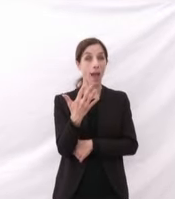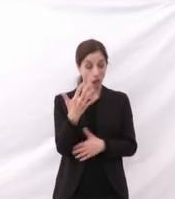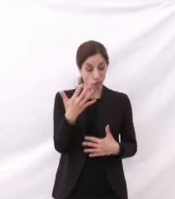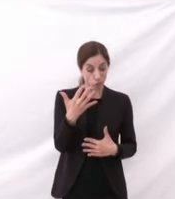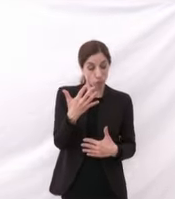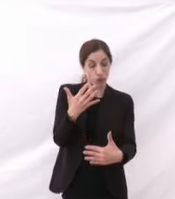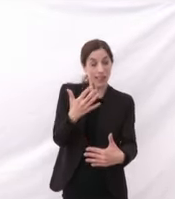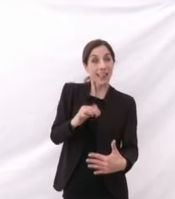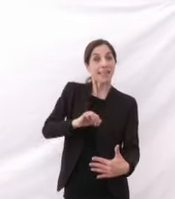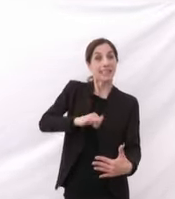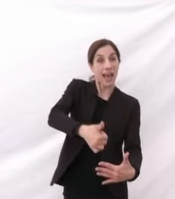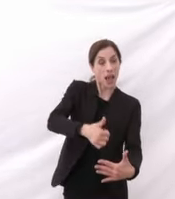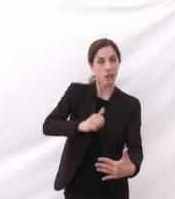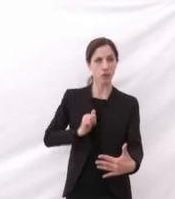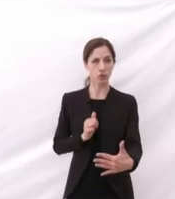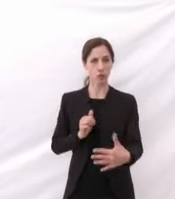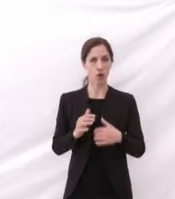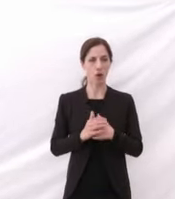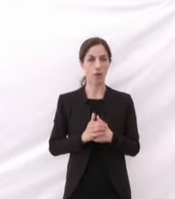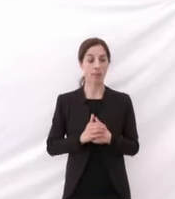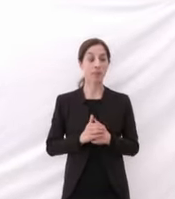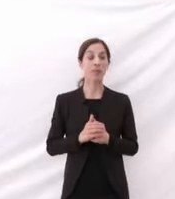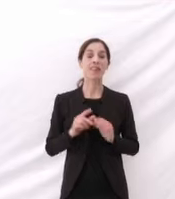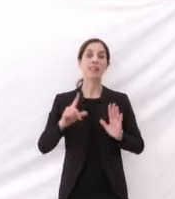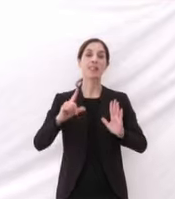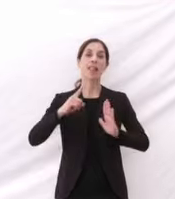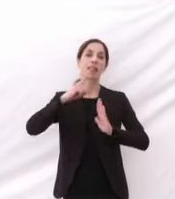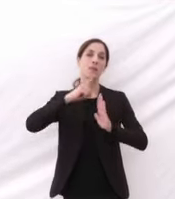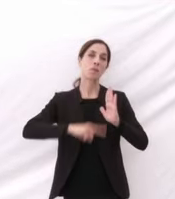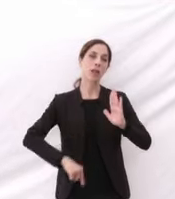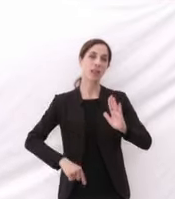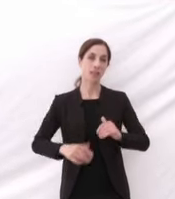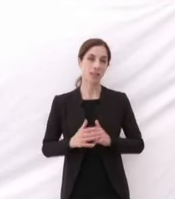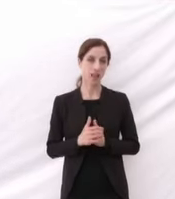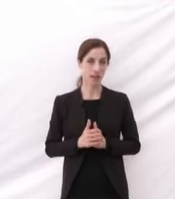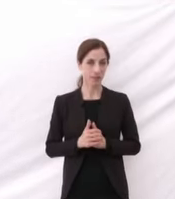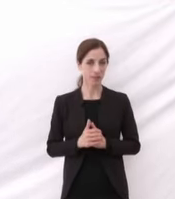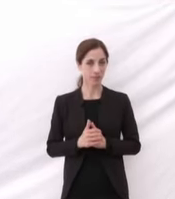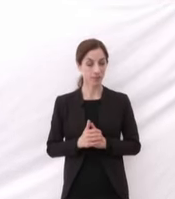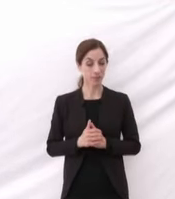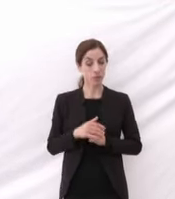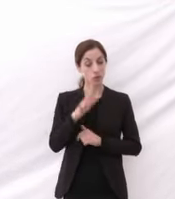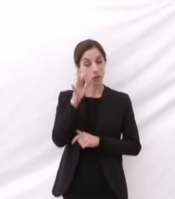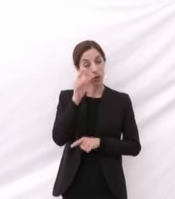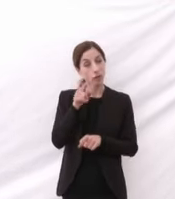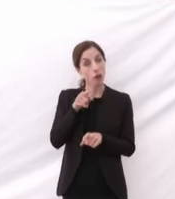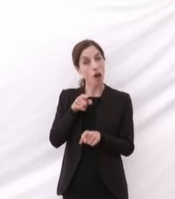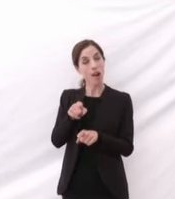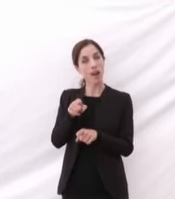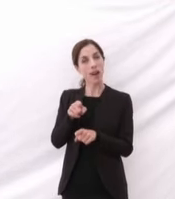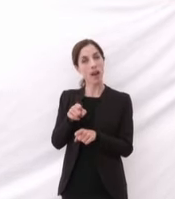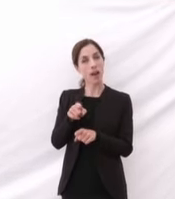6° figlio che era al 7° mese e questa donna